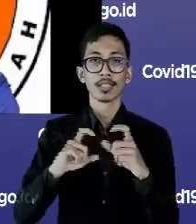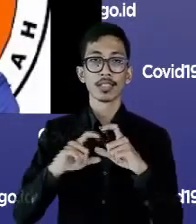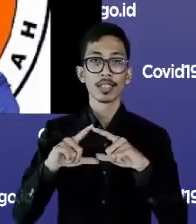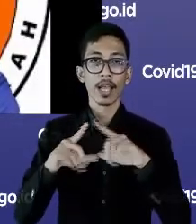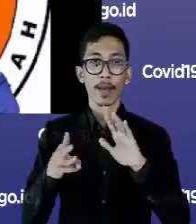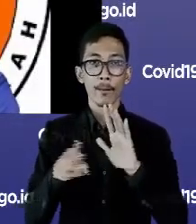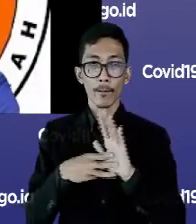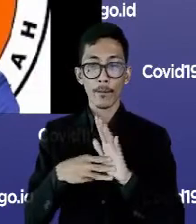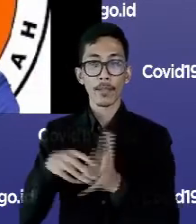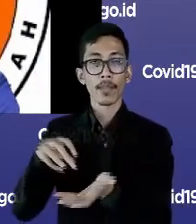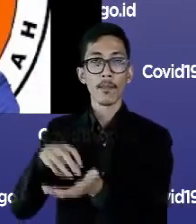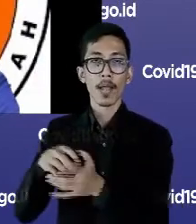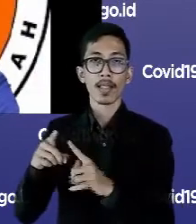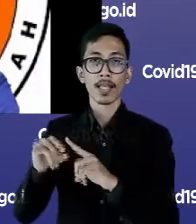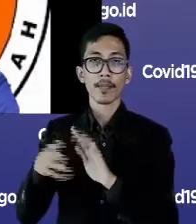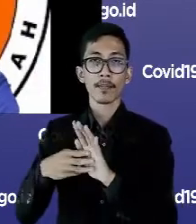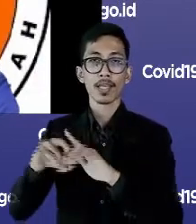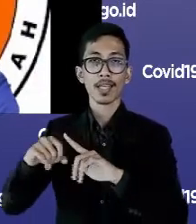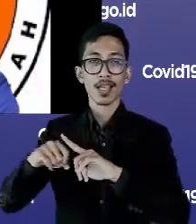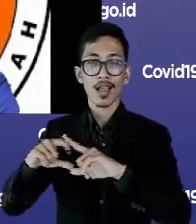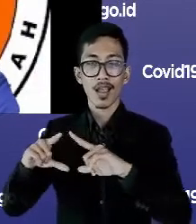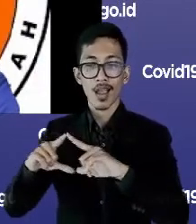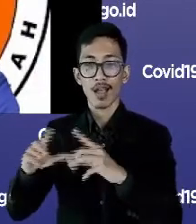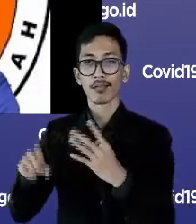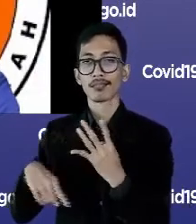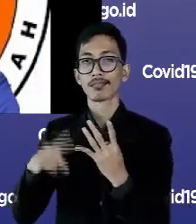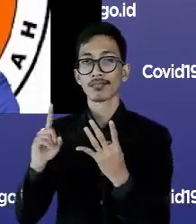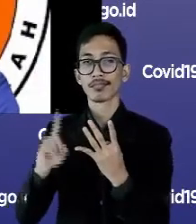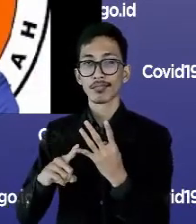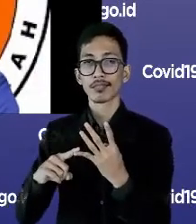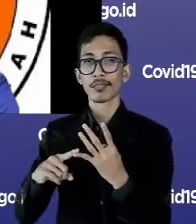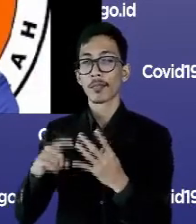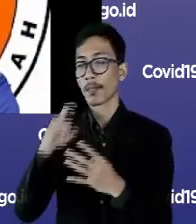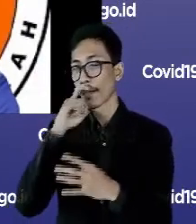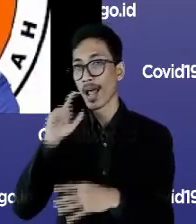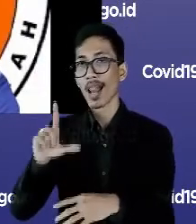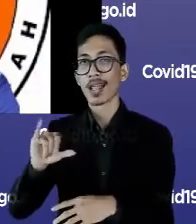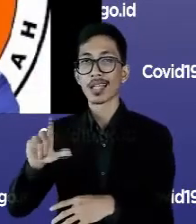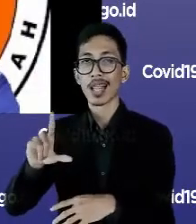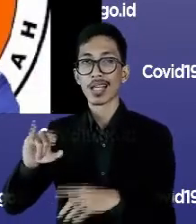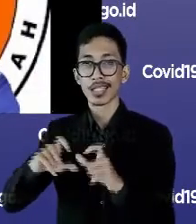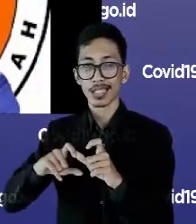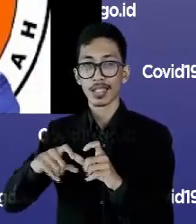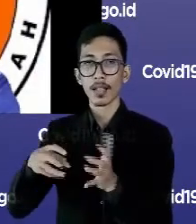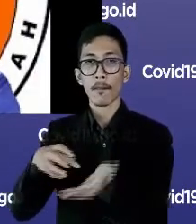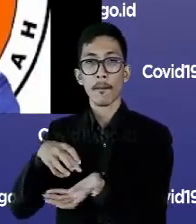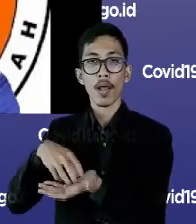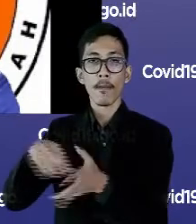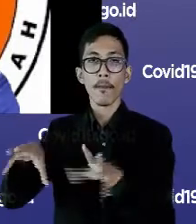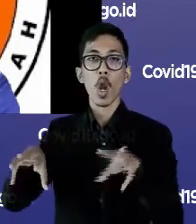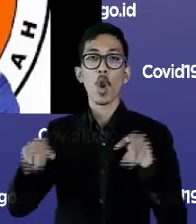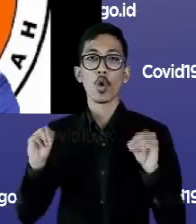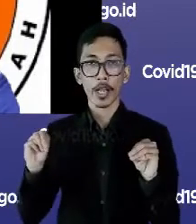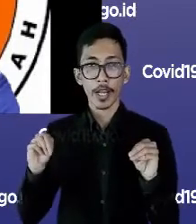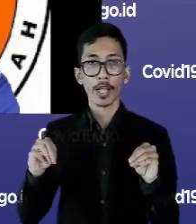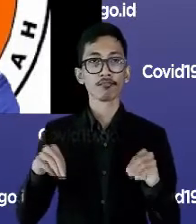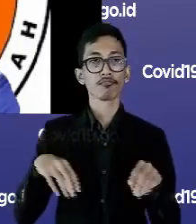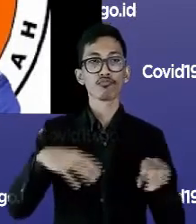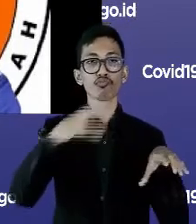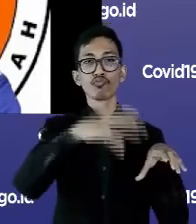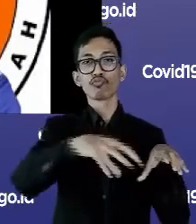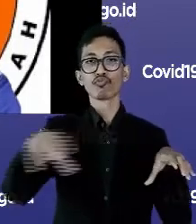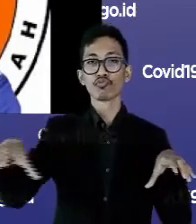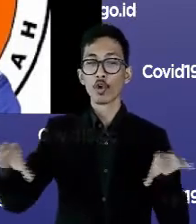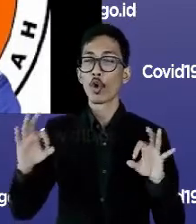Naroba di Mimika, dan Pak Lilis Adi Sulistianto di Merauke. Kami sangat berterima